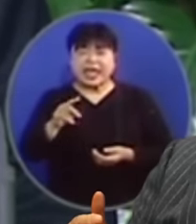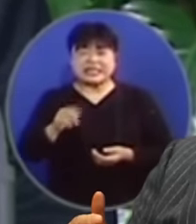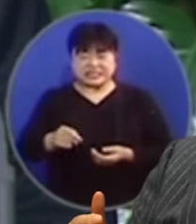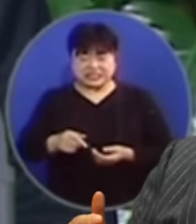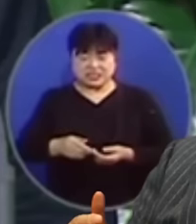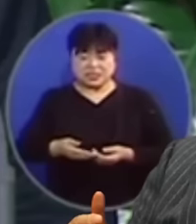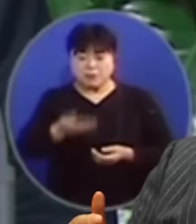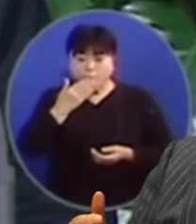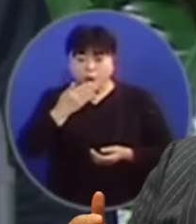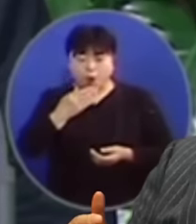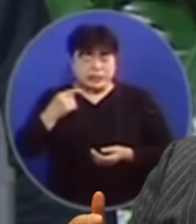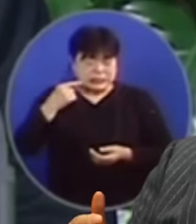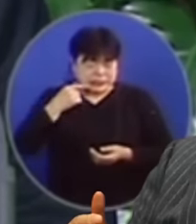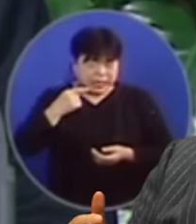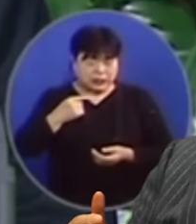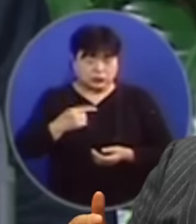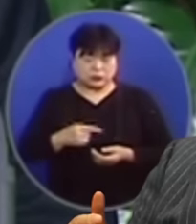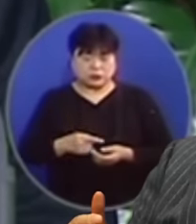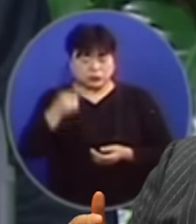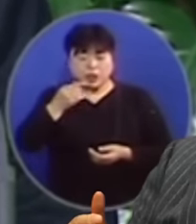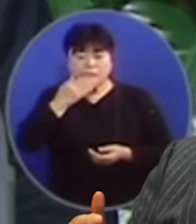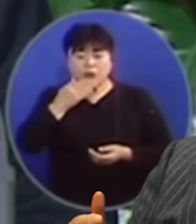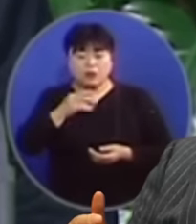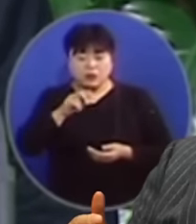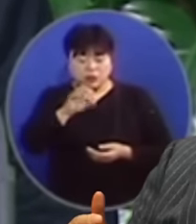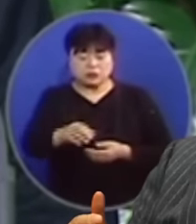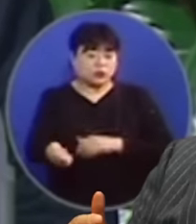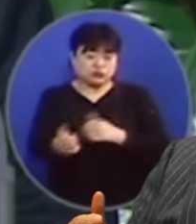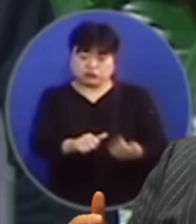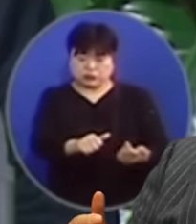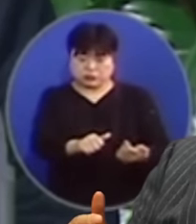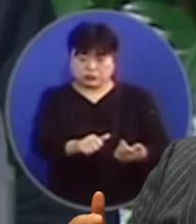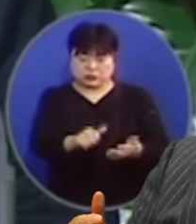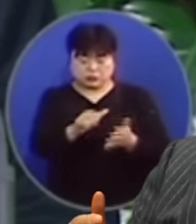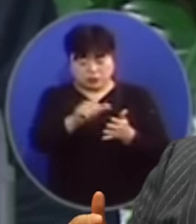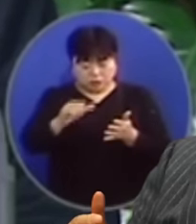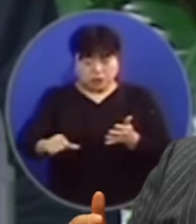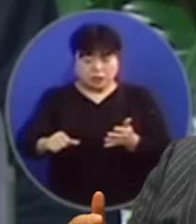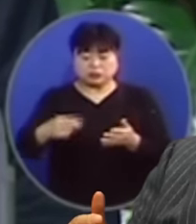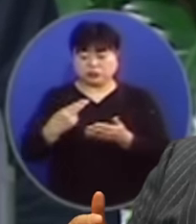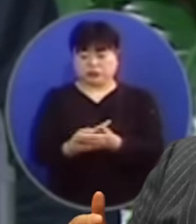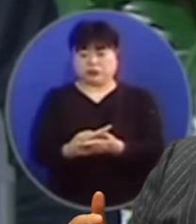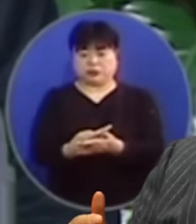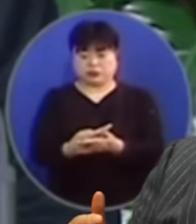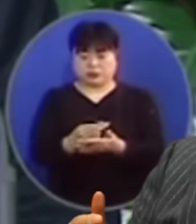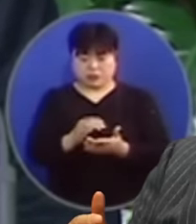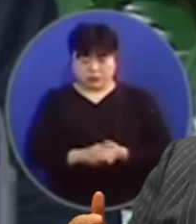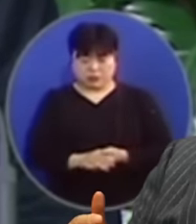사람은 그 자리에서 죽었습니다. 우리 애도 쓰러져 있는데